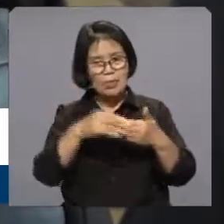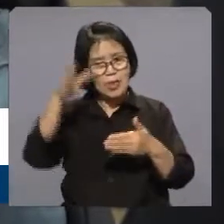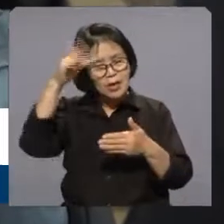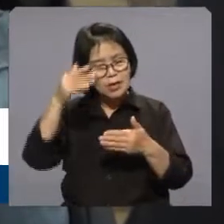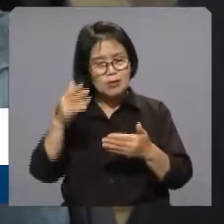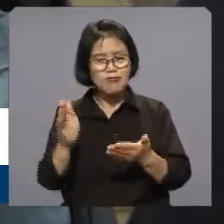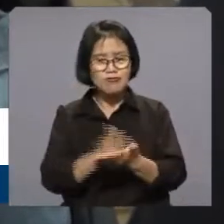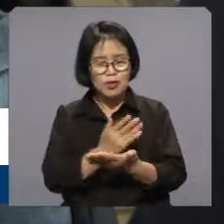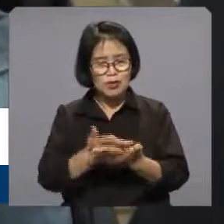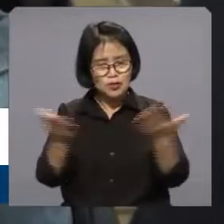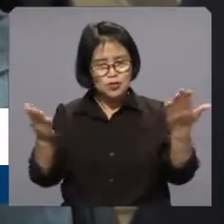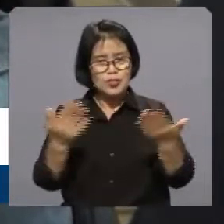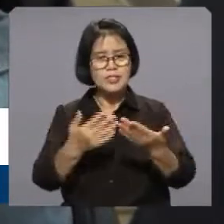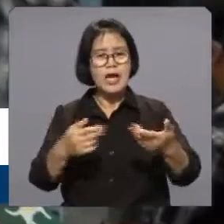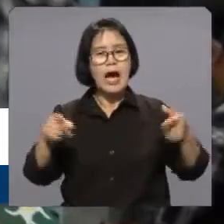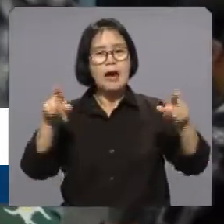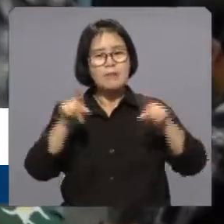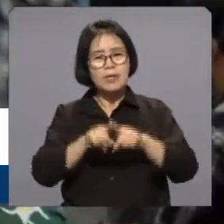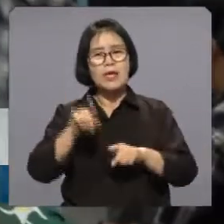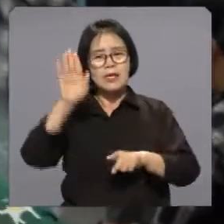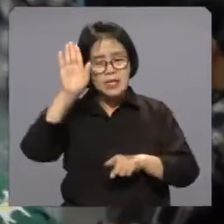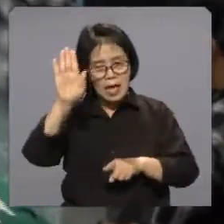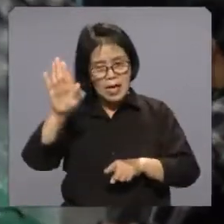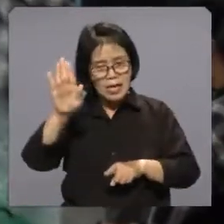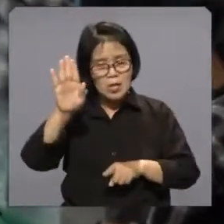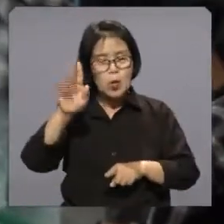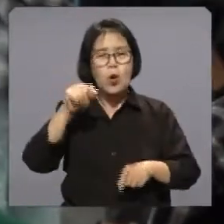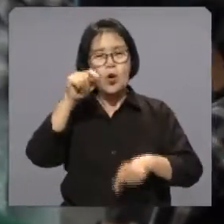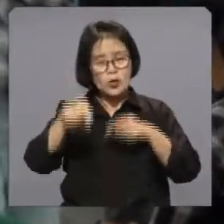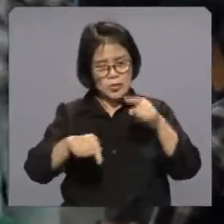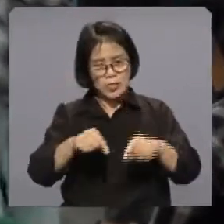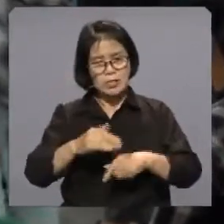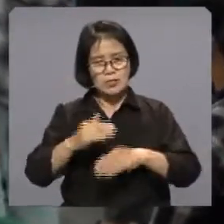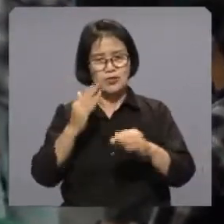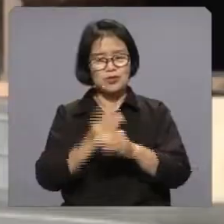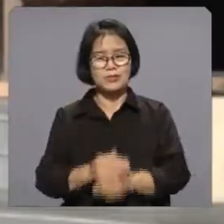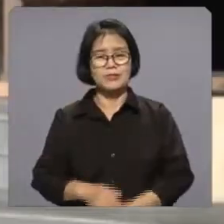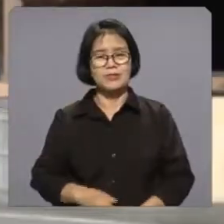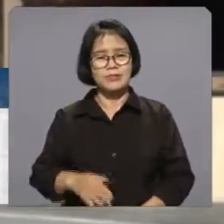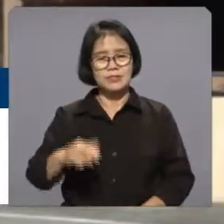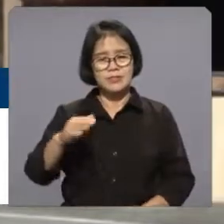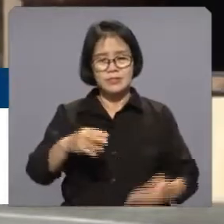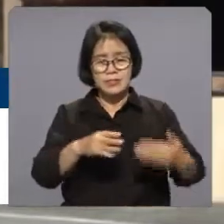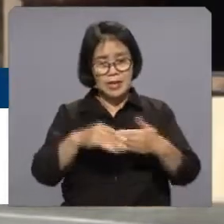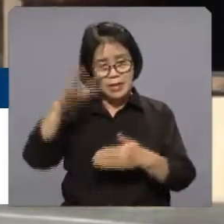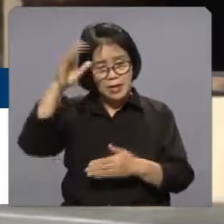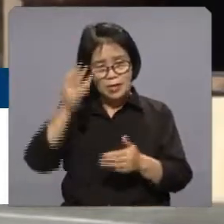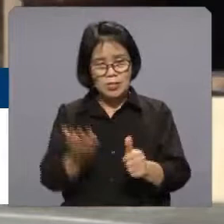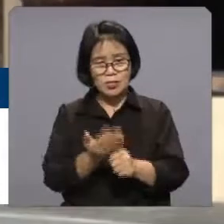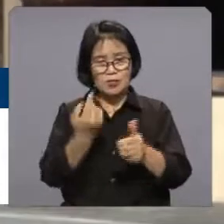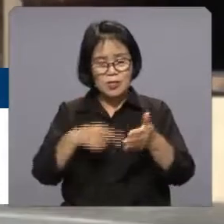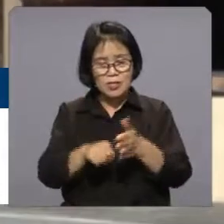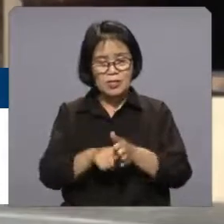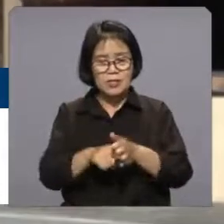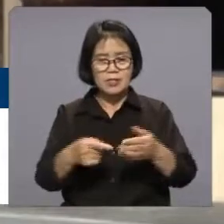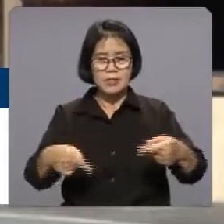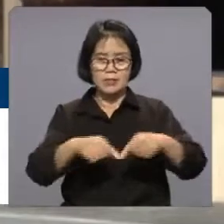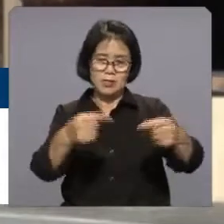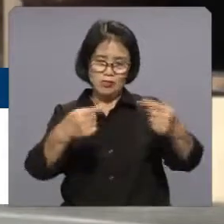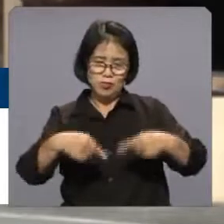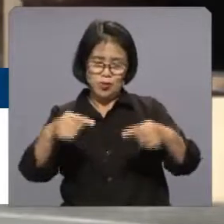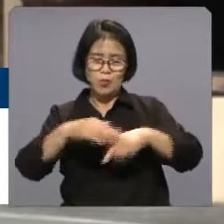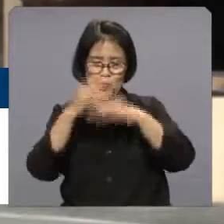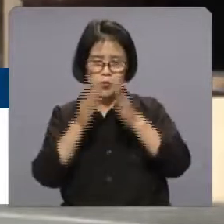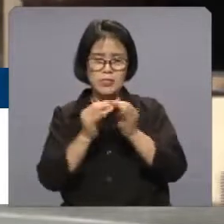분양하는 행사인 함께 내일로 걷다를 진행했습니다. 이 안내견을 키우기 위해서 함께 해주셨던 모든 분들이